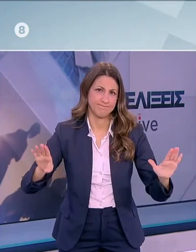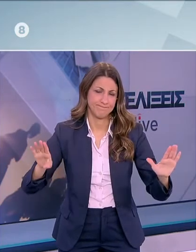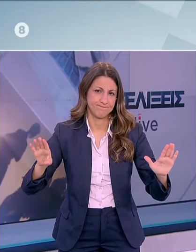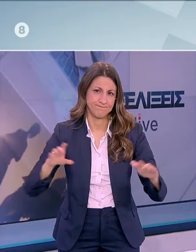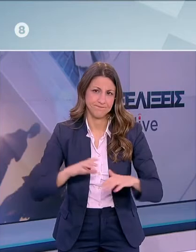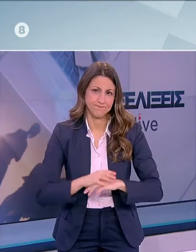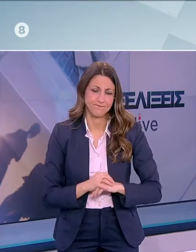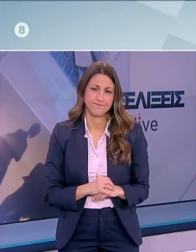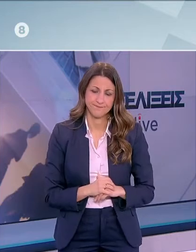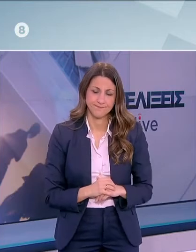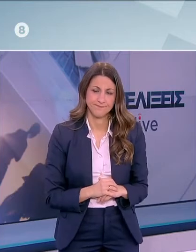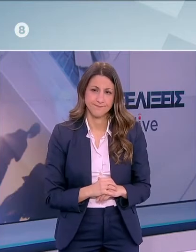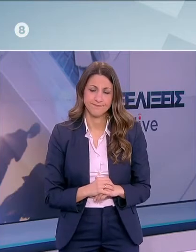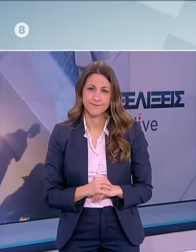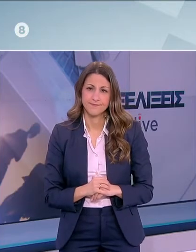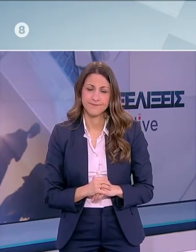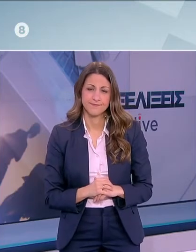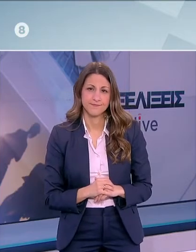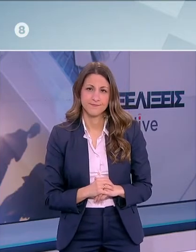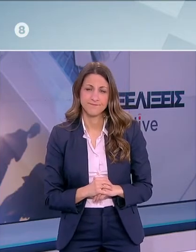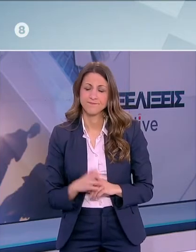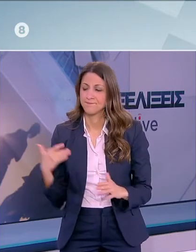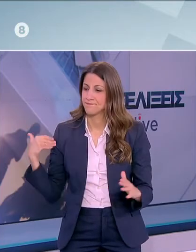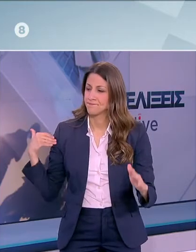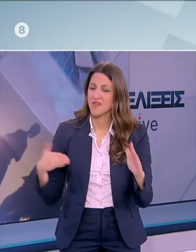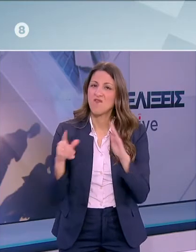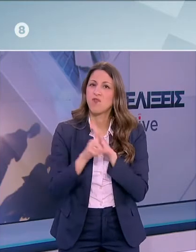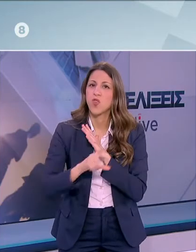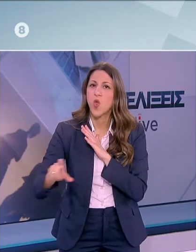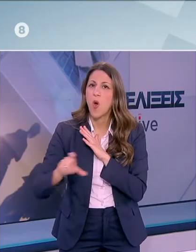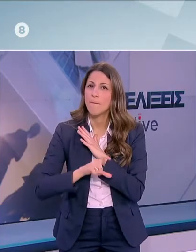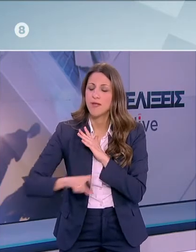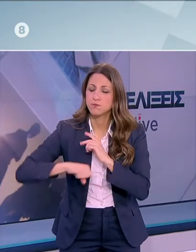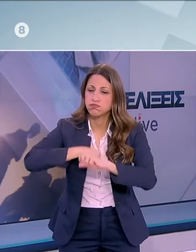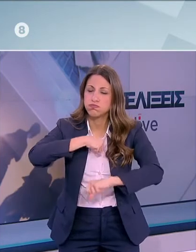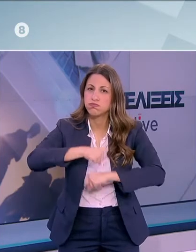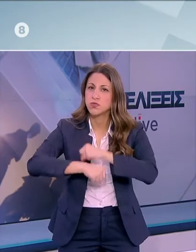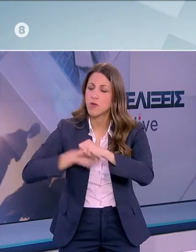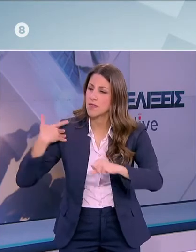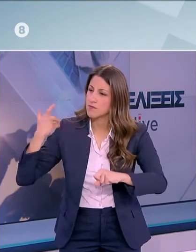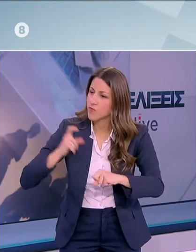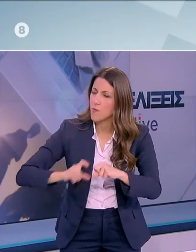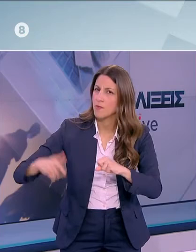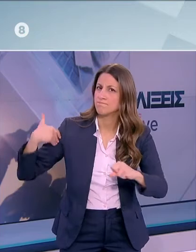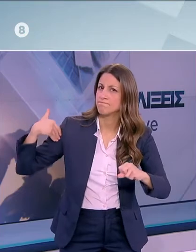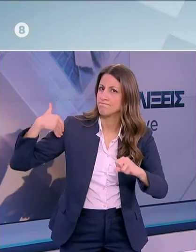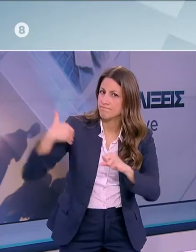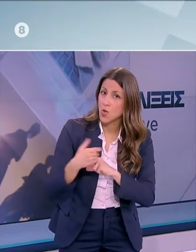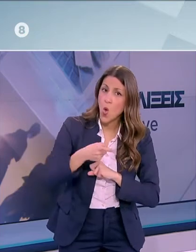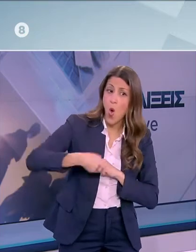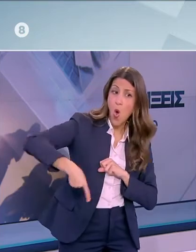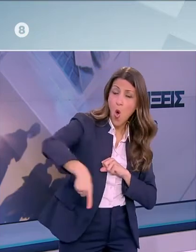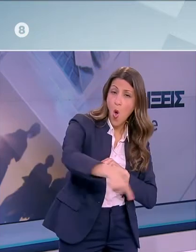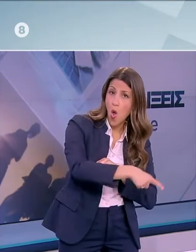Αγαπητοί μου συμπολίτες, κυρίες και κύριοι, τις τελευταίες εβδομάδες πραγματοποιείται μια μεγάλη προσπάθεια στη χώρα μας. Μια προσπάθεια που όλοι εμείς